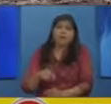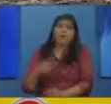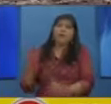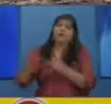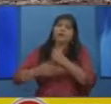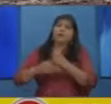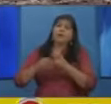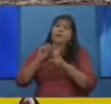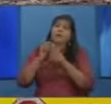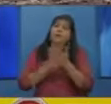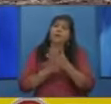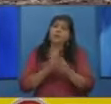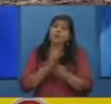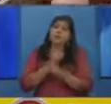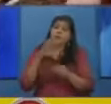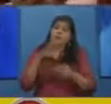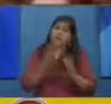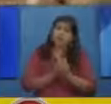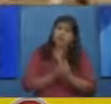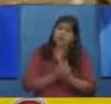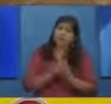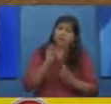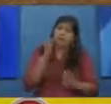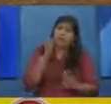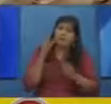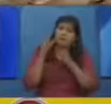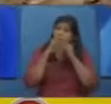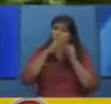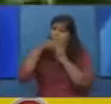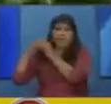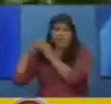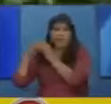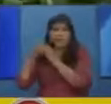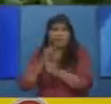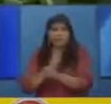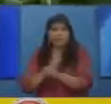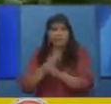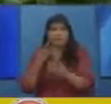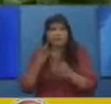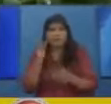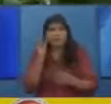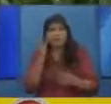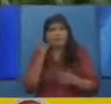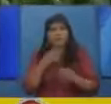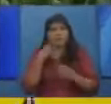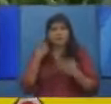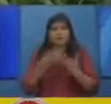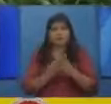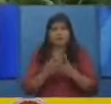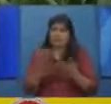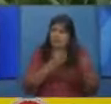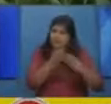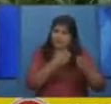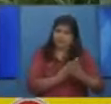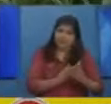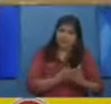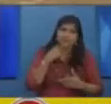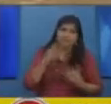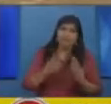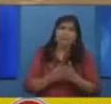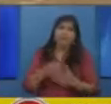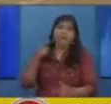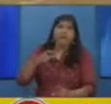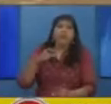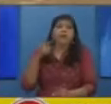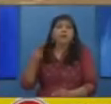प्रोड्यूसर कंपनी ने मक्के की खेती करने वाले किसानों से मक्का खरीदा। कंपनी ने किसानों को इस बार